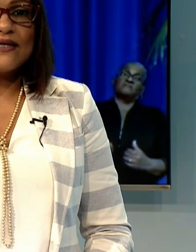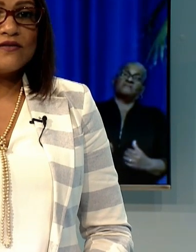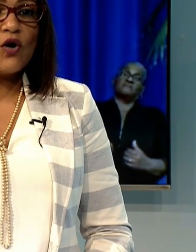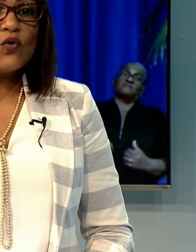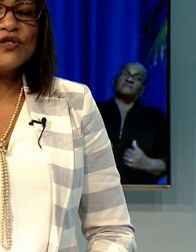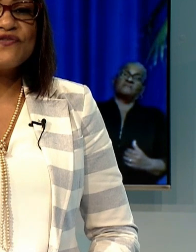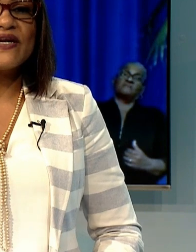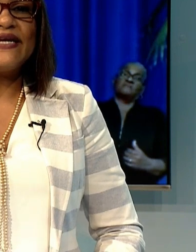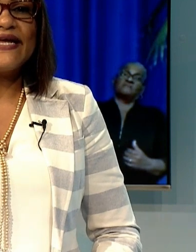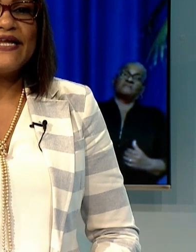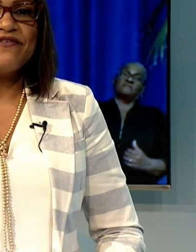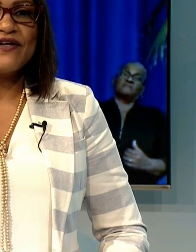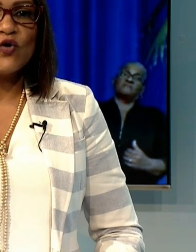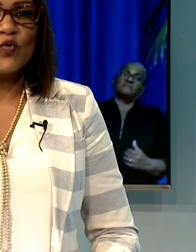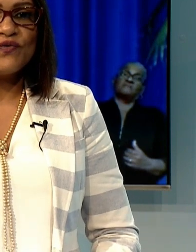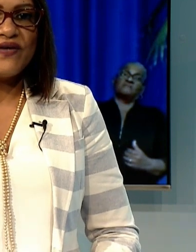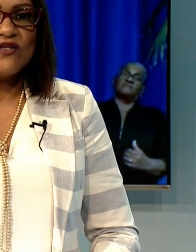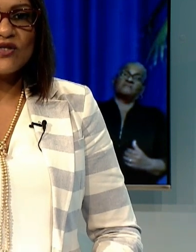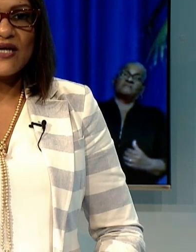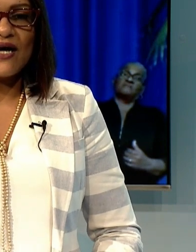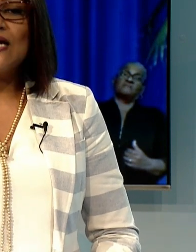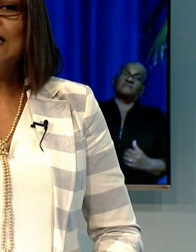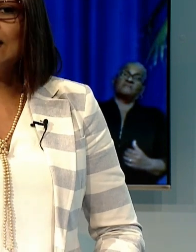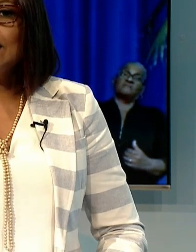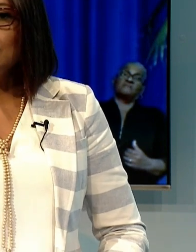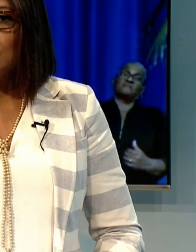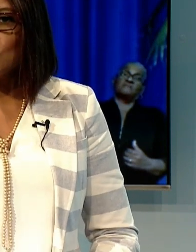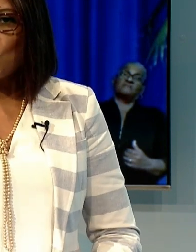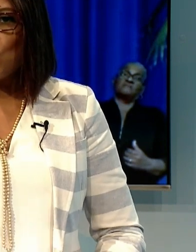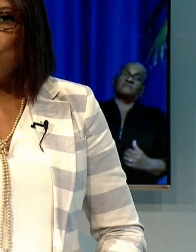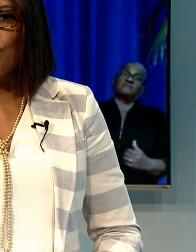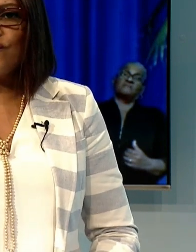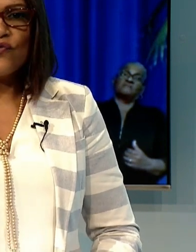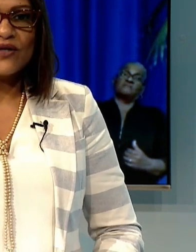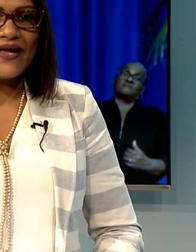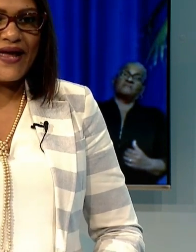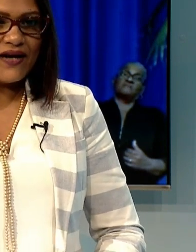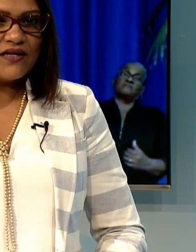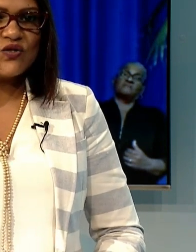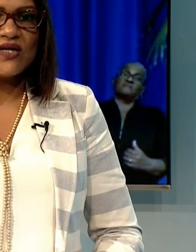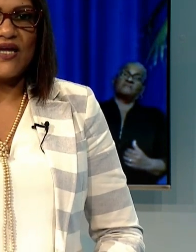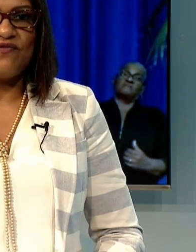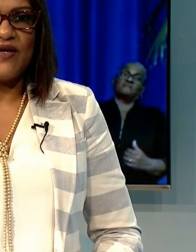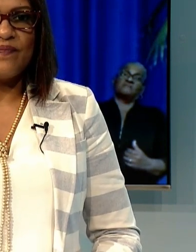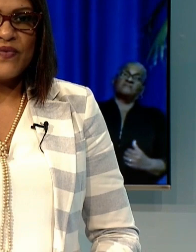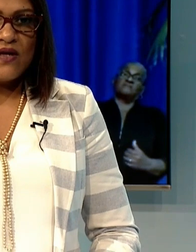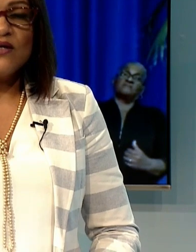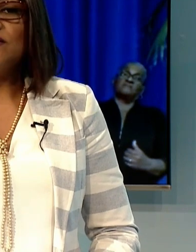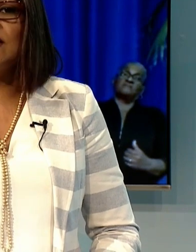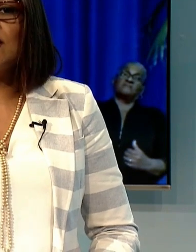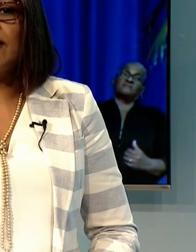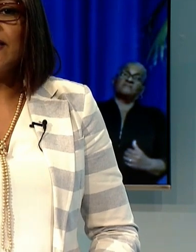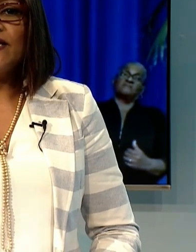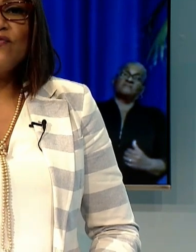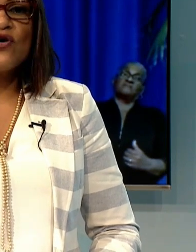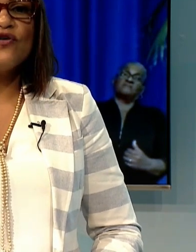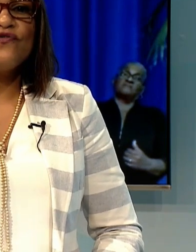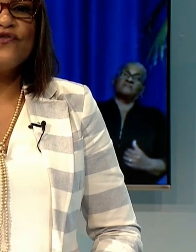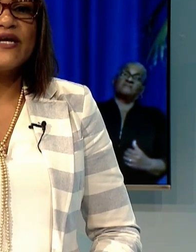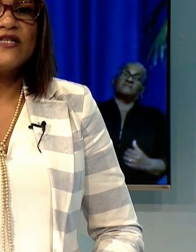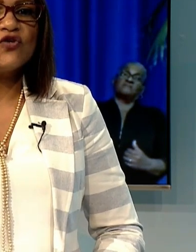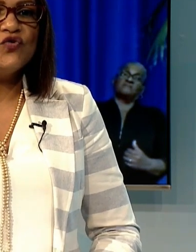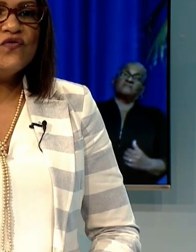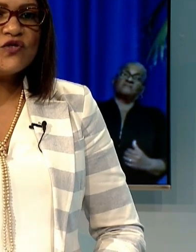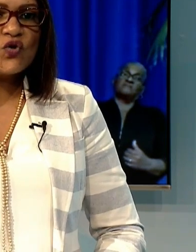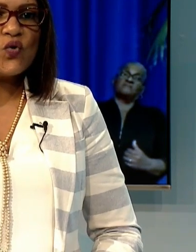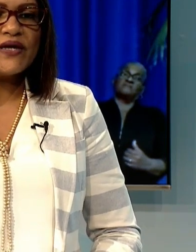aan dat de ouders van leerlingen van groep 2 tot 8 niet naar school hoeven voor de herinschrijving. Deze leerlingen worden